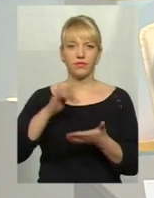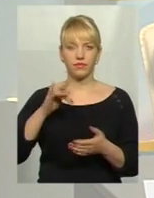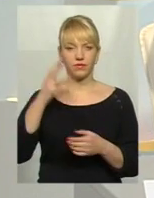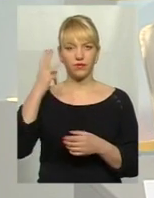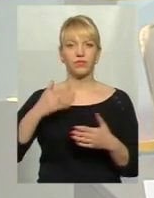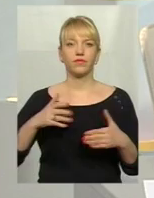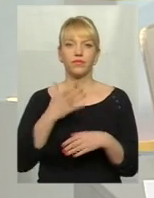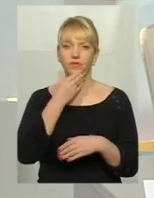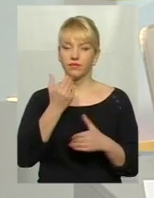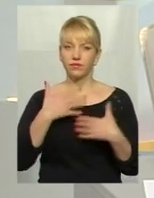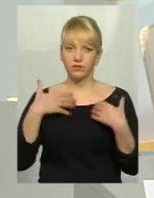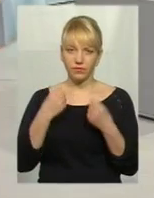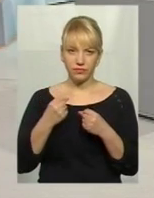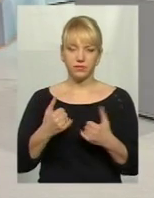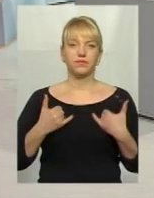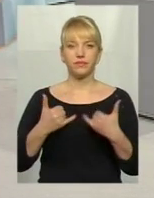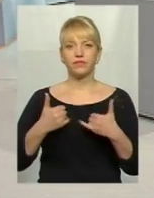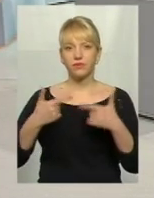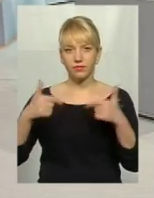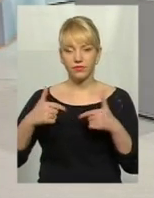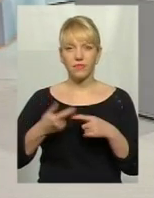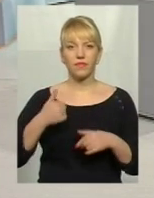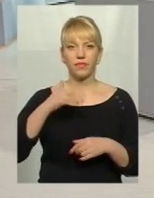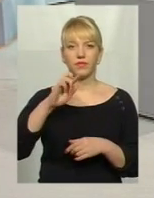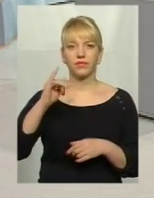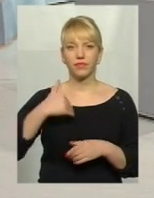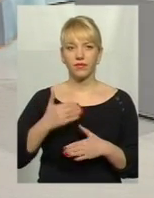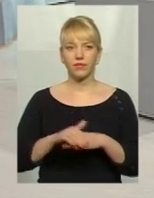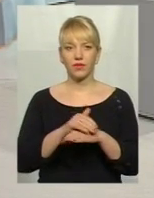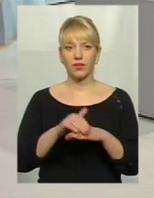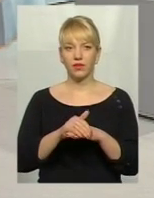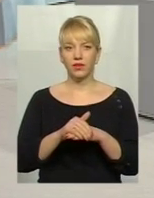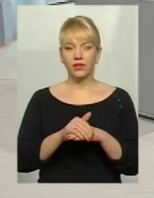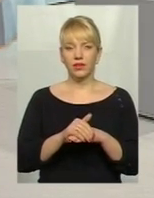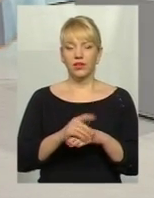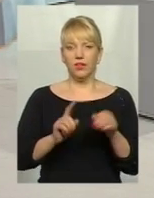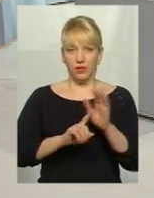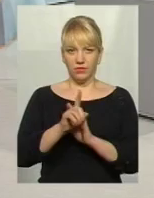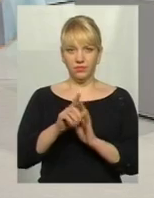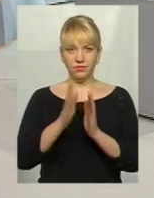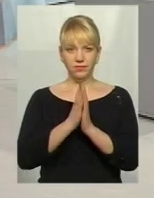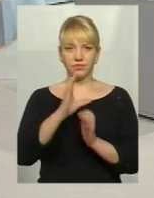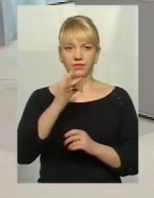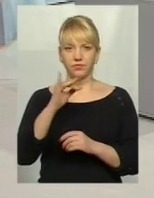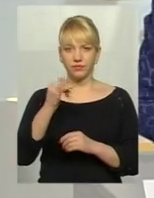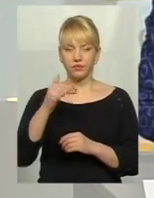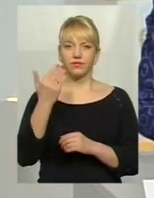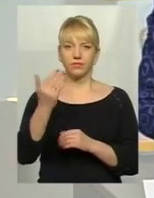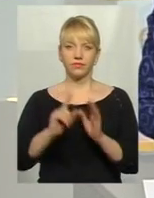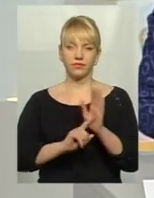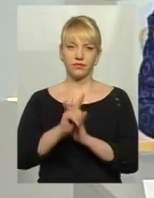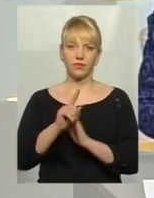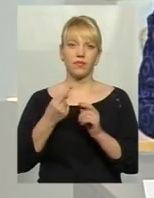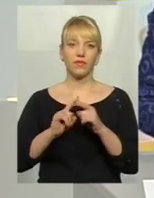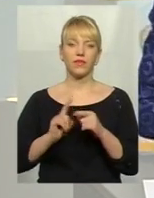здоров'я, шановні гості. Доброго. Власне, я попрошу, пане Сергію, вас розпочати. Яка ситуація наразі з